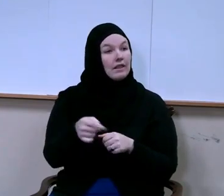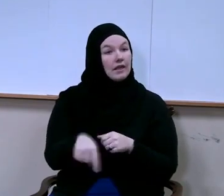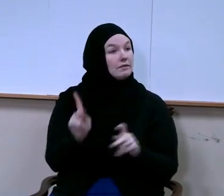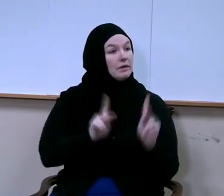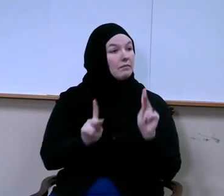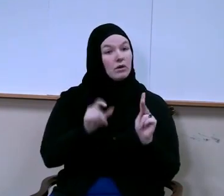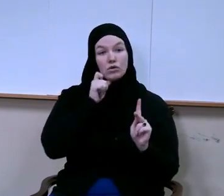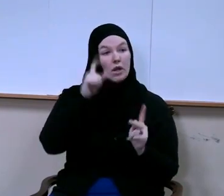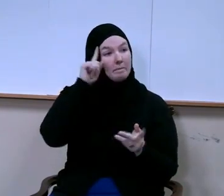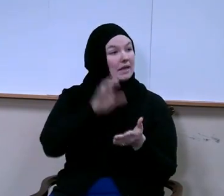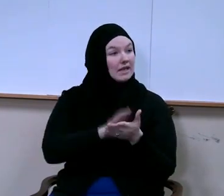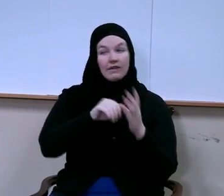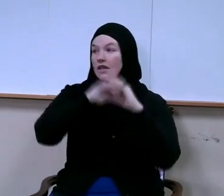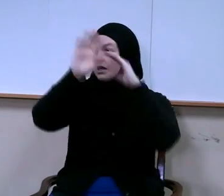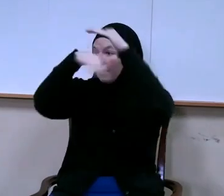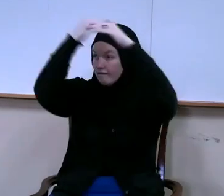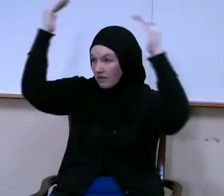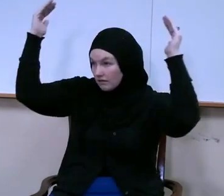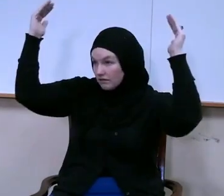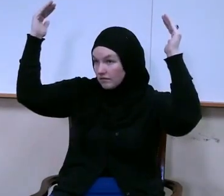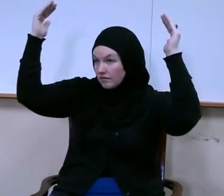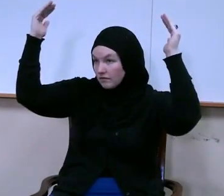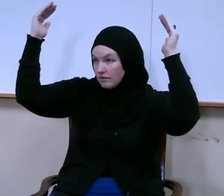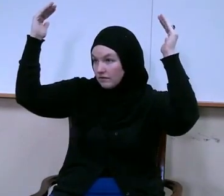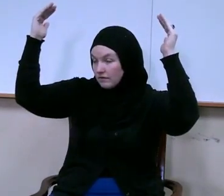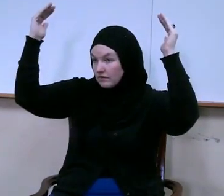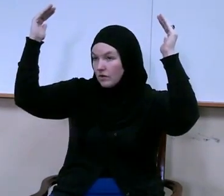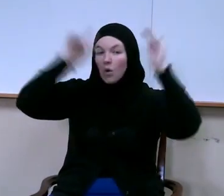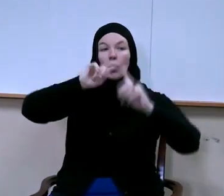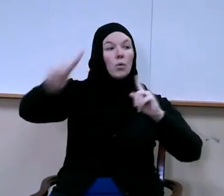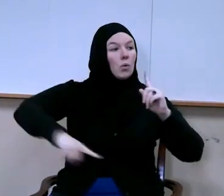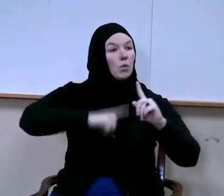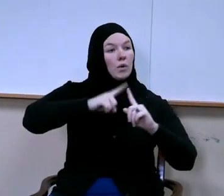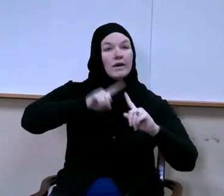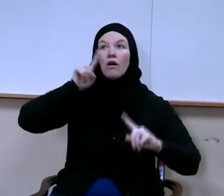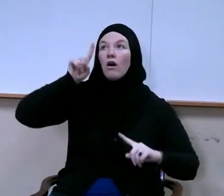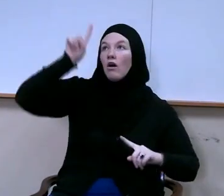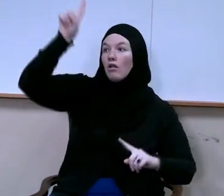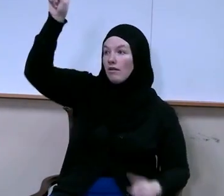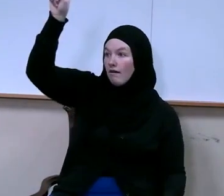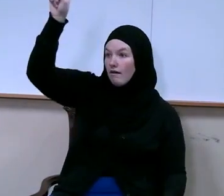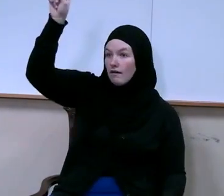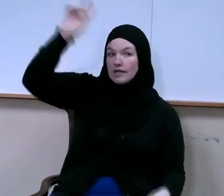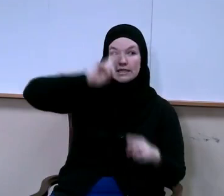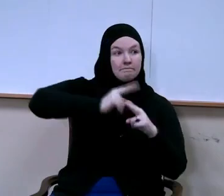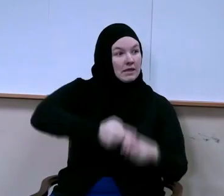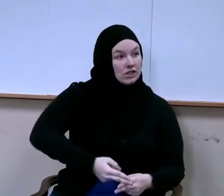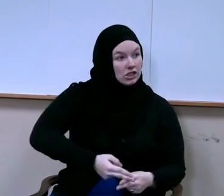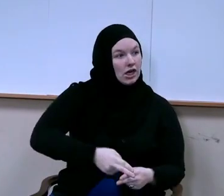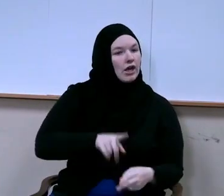يَسْتَبْشِرُونَ. Those people who don't believe in the hereafter, the Quran says, when Allah alone is